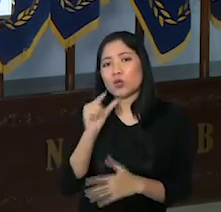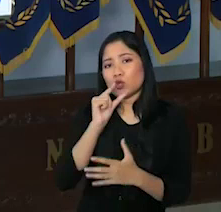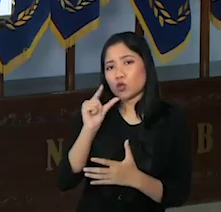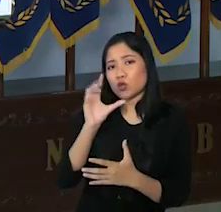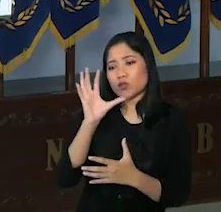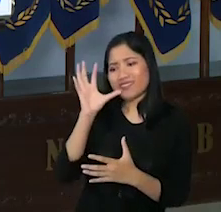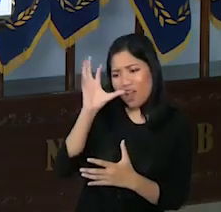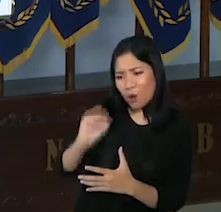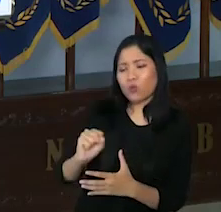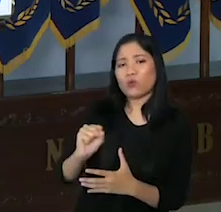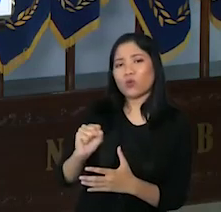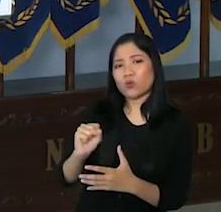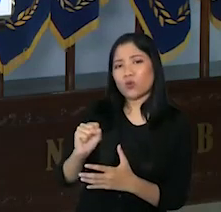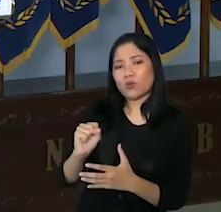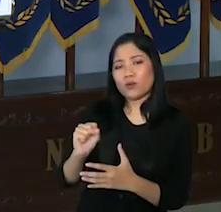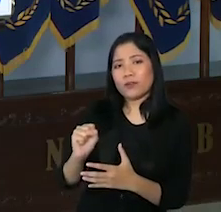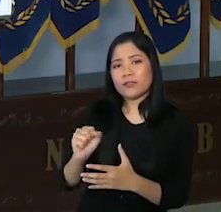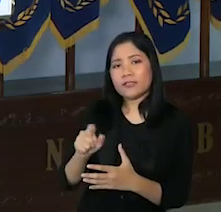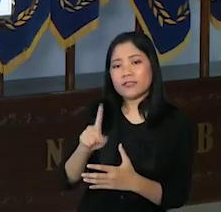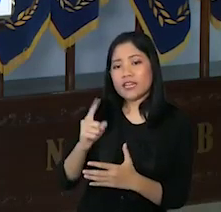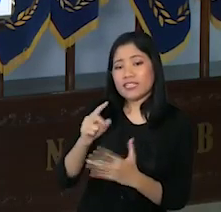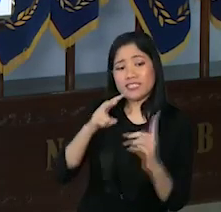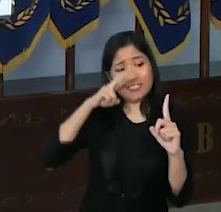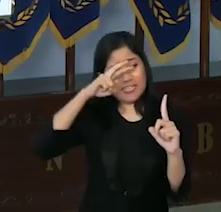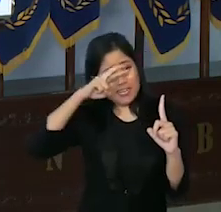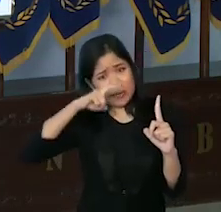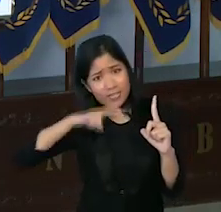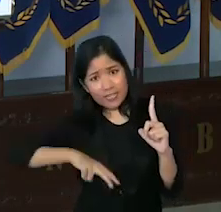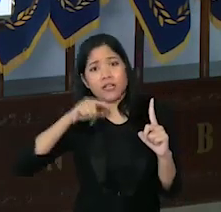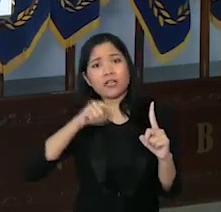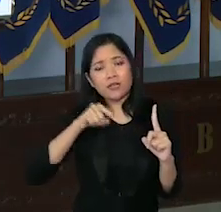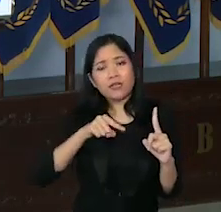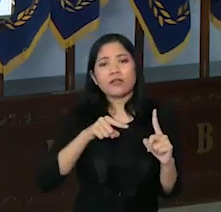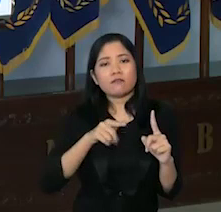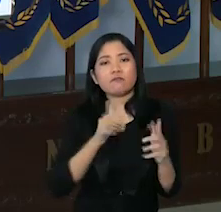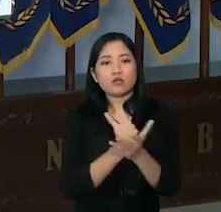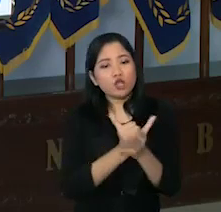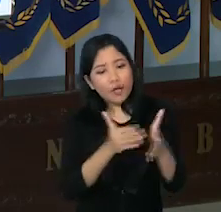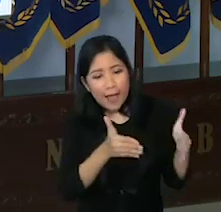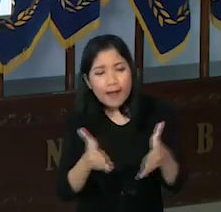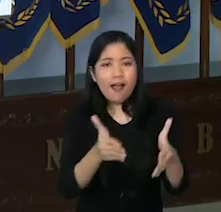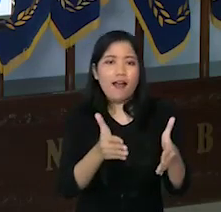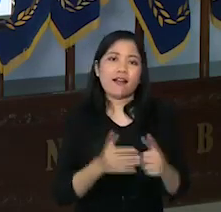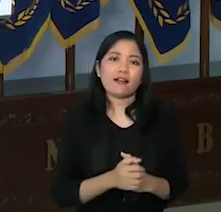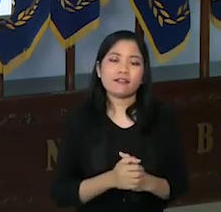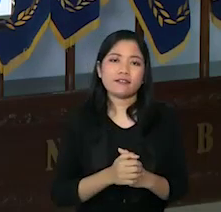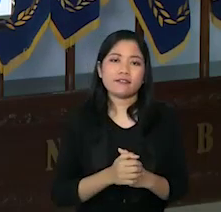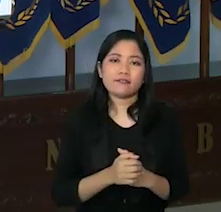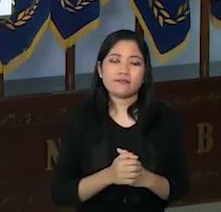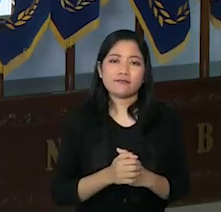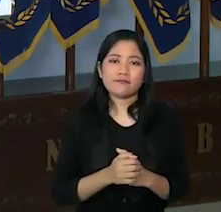diagnosa dari mekanisme skrining yang terarah Oleh karena itu